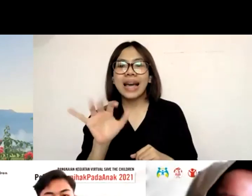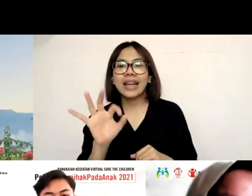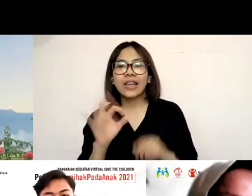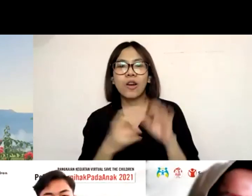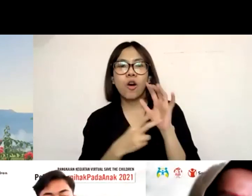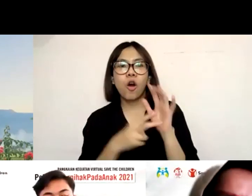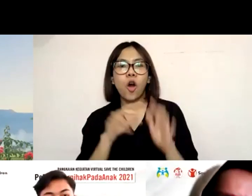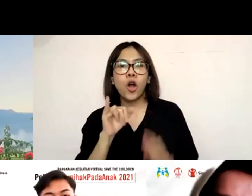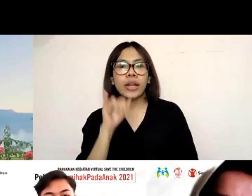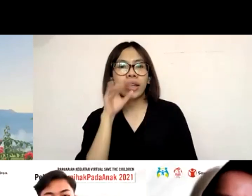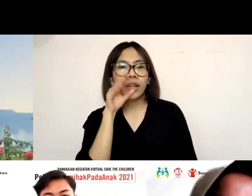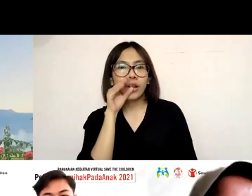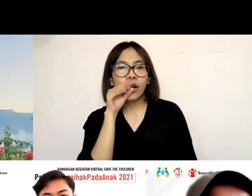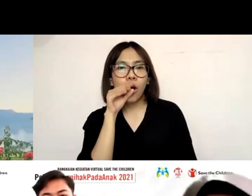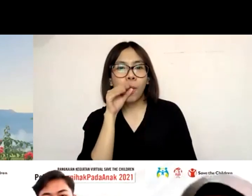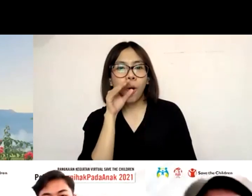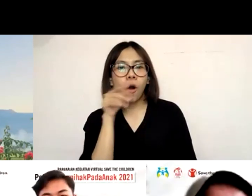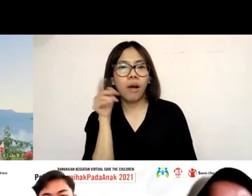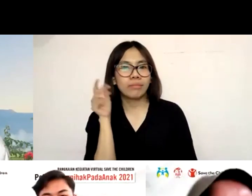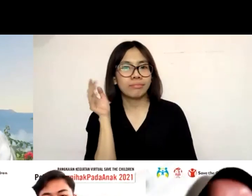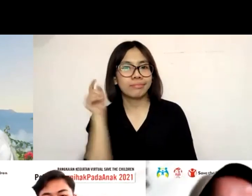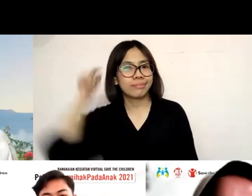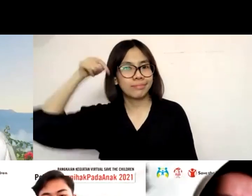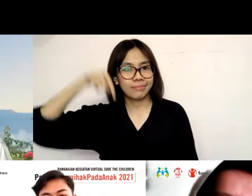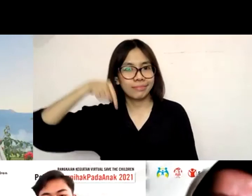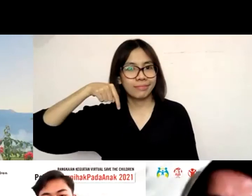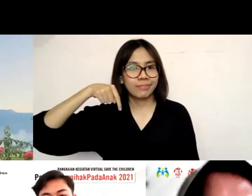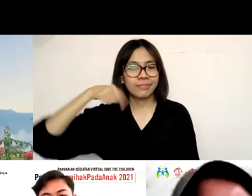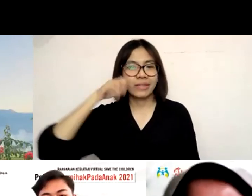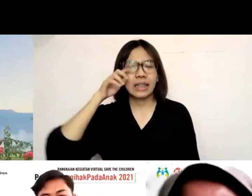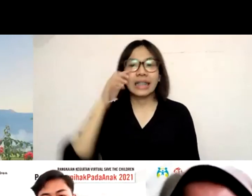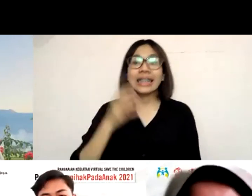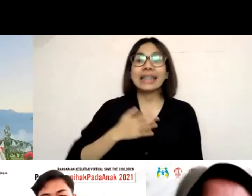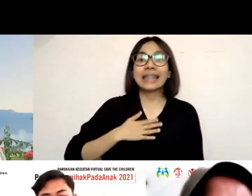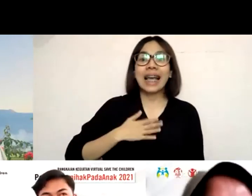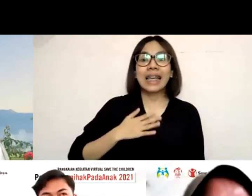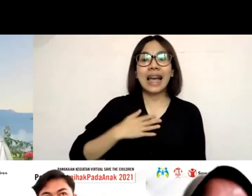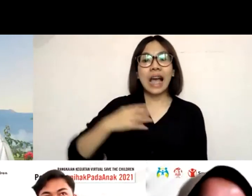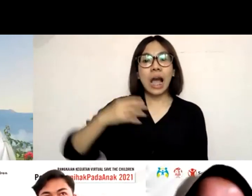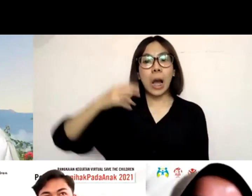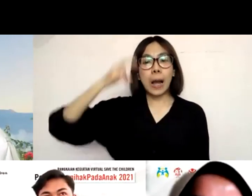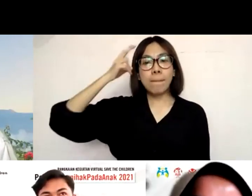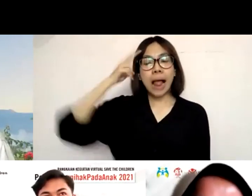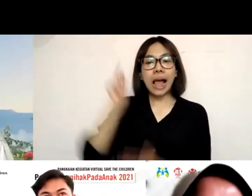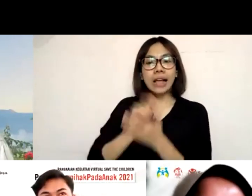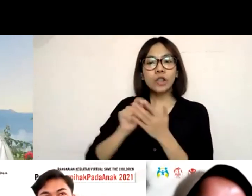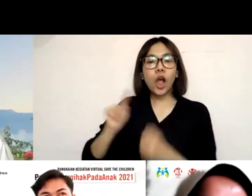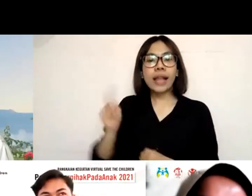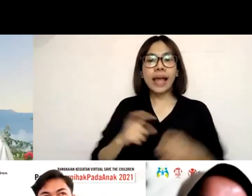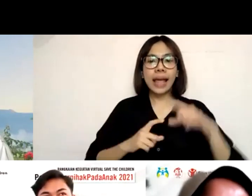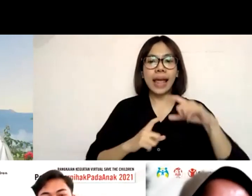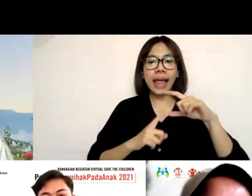Kepala Sekolah. Oh, iya. Ibu Kepala Sekolah, monggo, monggo Bu. Saya Ibu Kepala Sekolah dari Aji, dari SLB